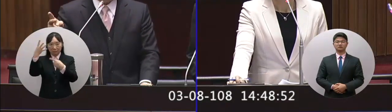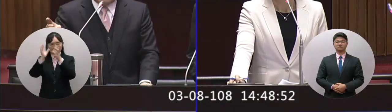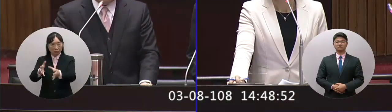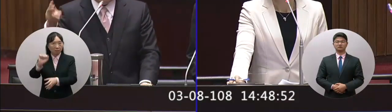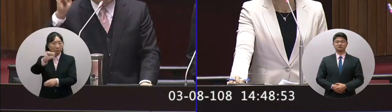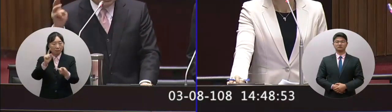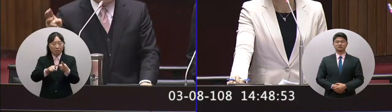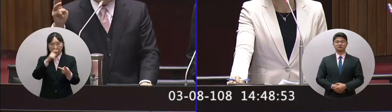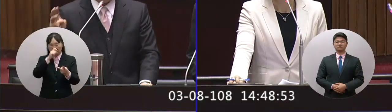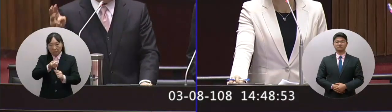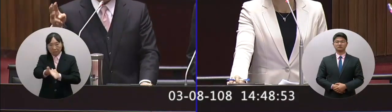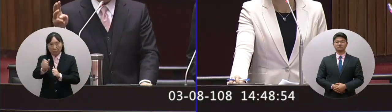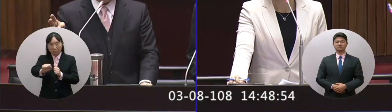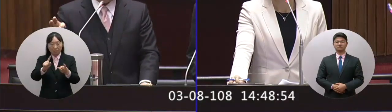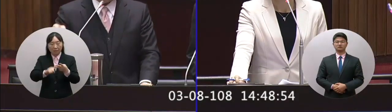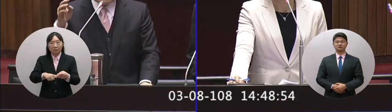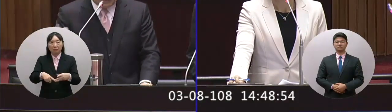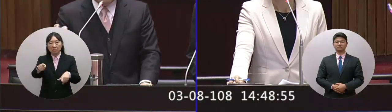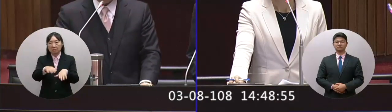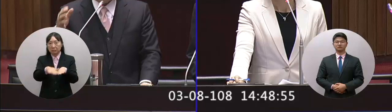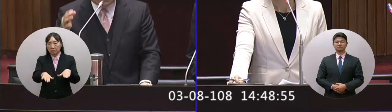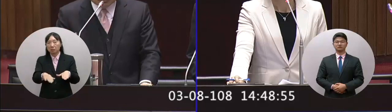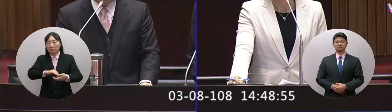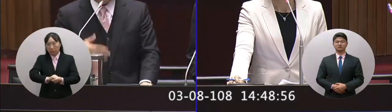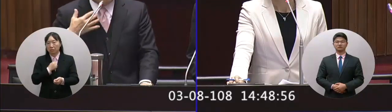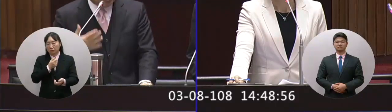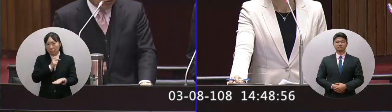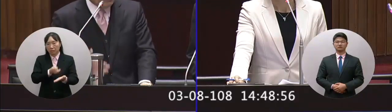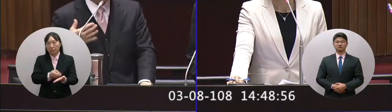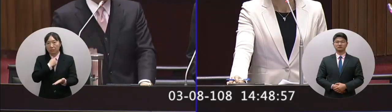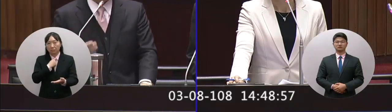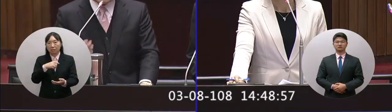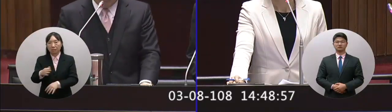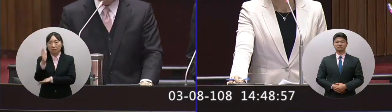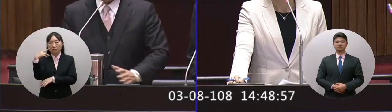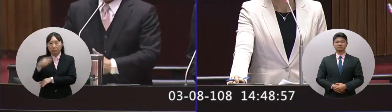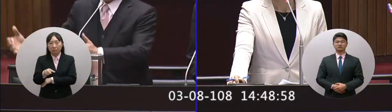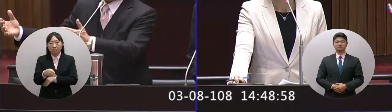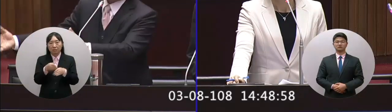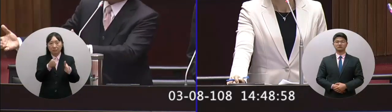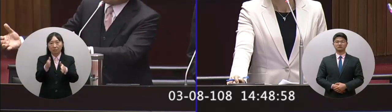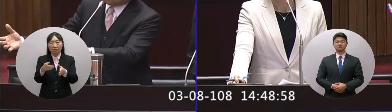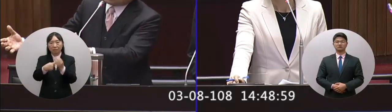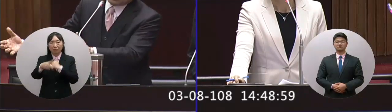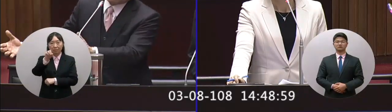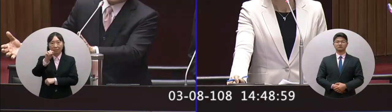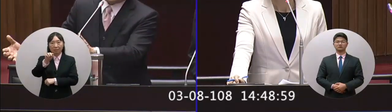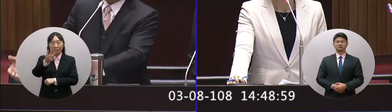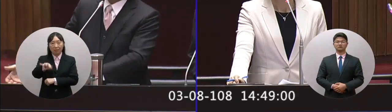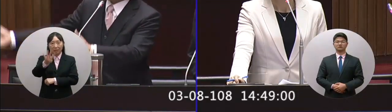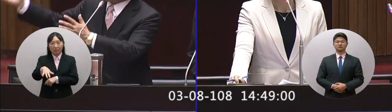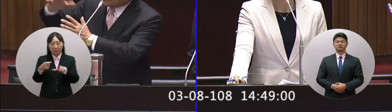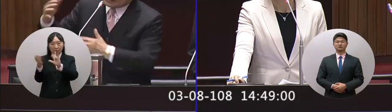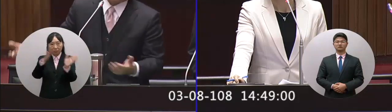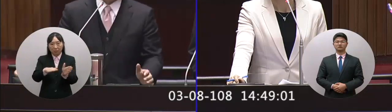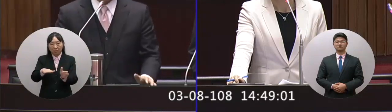不得污染，不能有公安的问题。但政府也不会再去找14000公顷的农